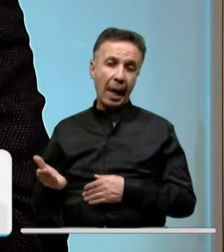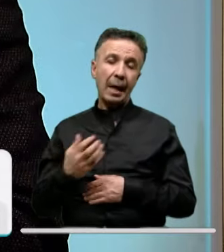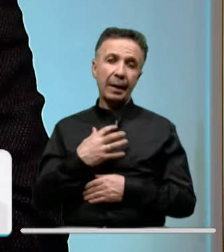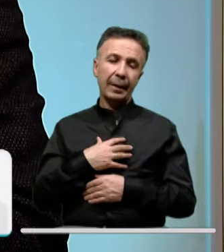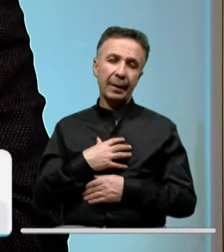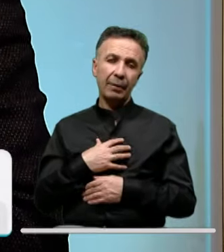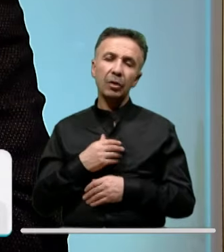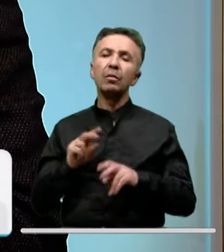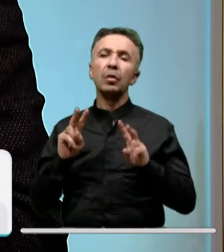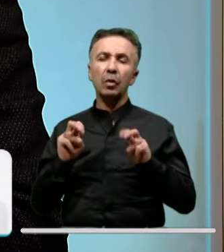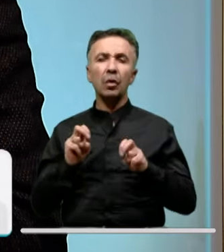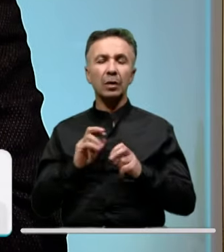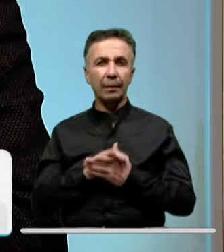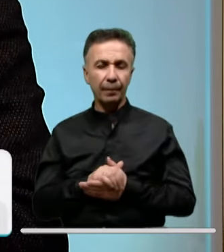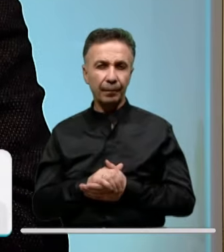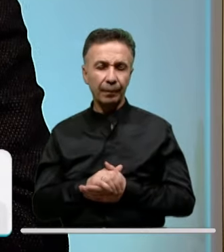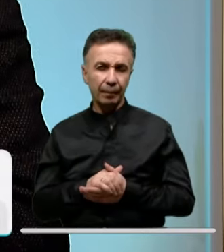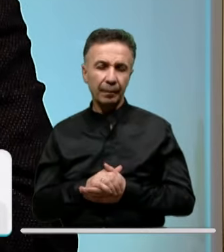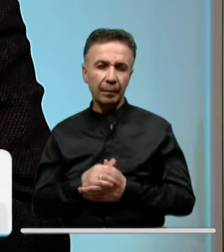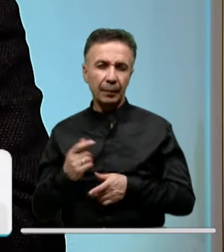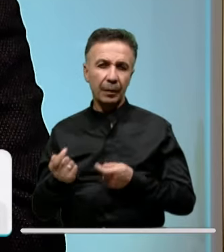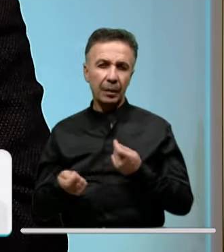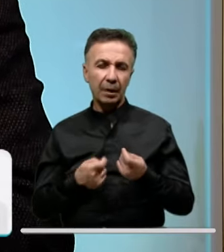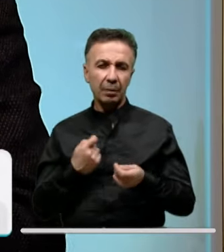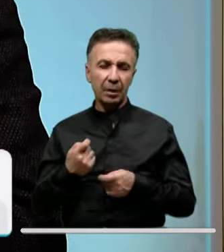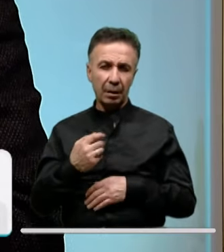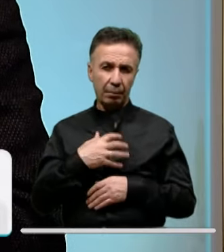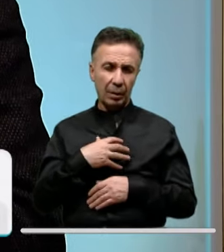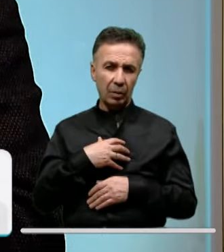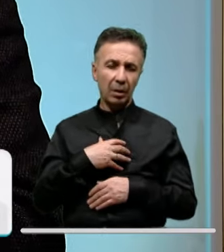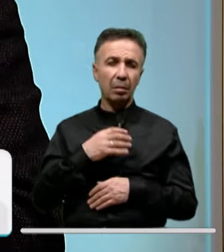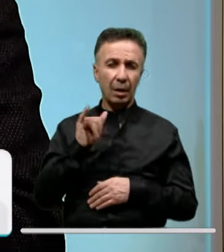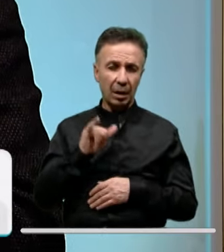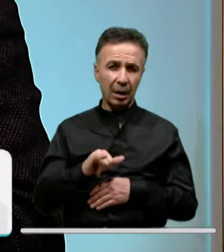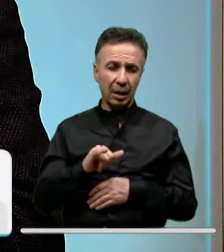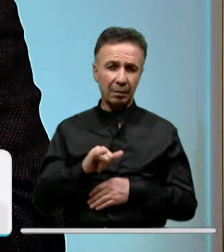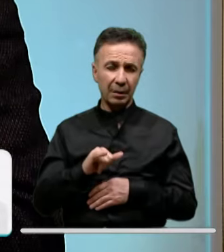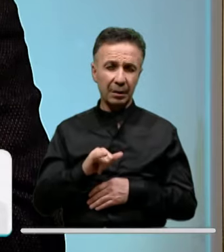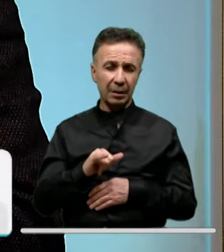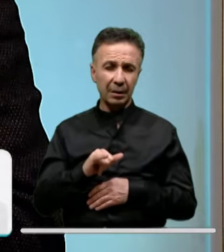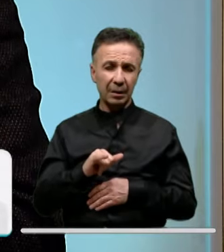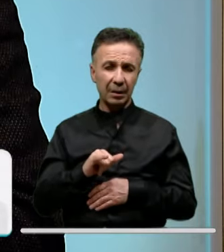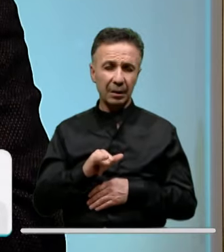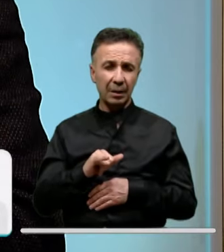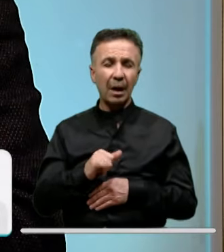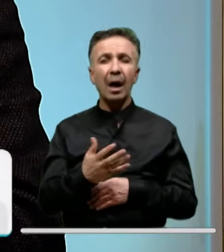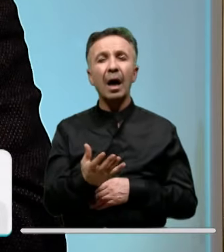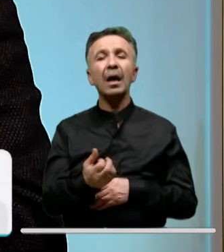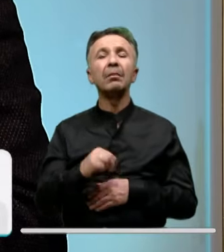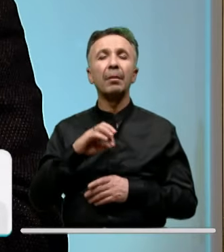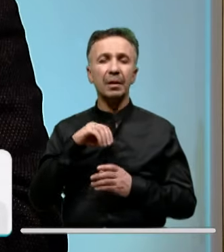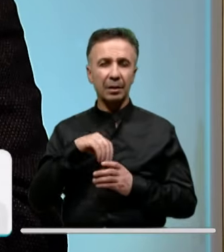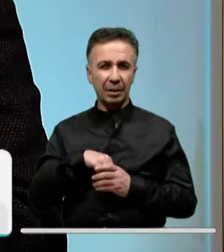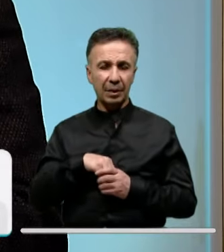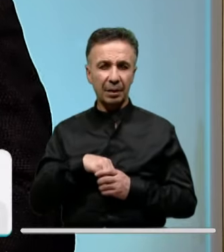daha doğrusu bu konuda çalışsak, işverenden de bu hakkımızın efendim elimizden alınmaması için ne yapılması, biraz